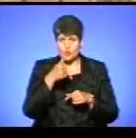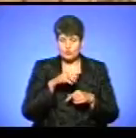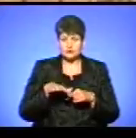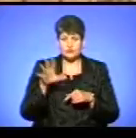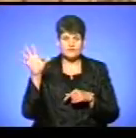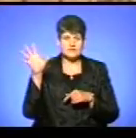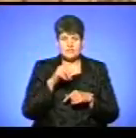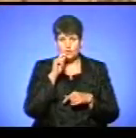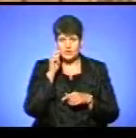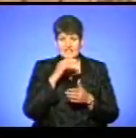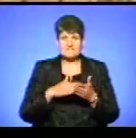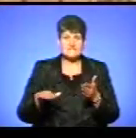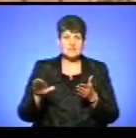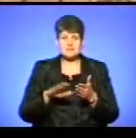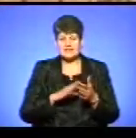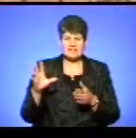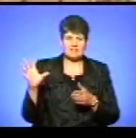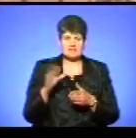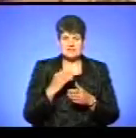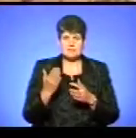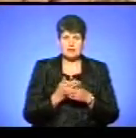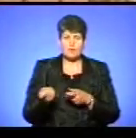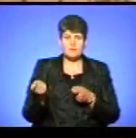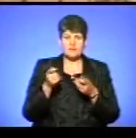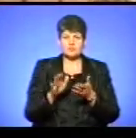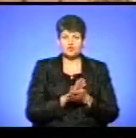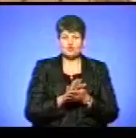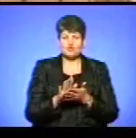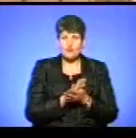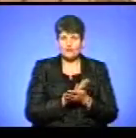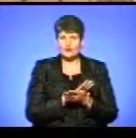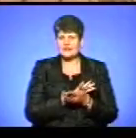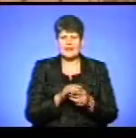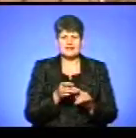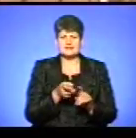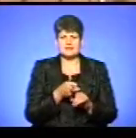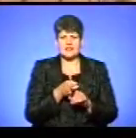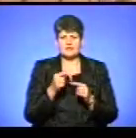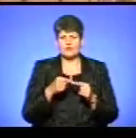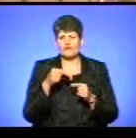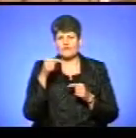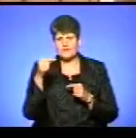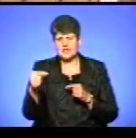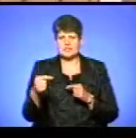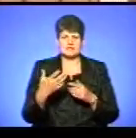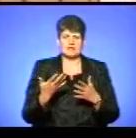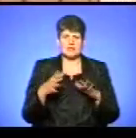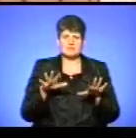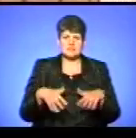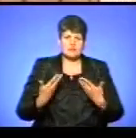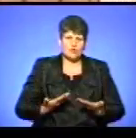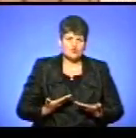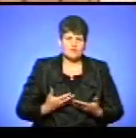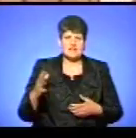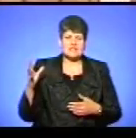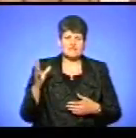всієї України відмінити всі пільги по перевезенню безкоштовному, незалежно від відстані і місця проживання